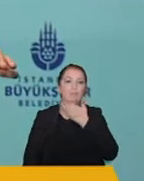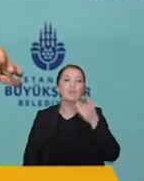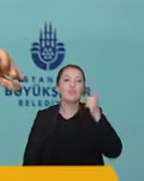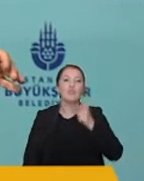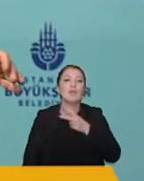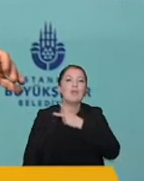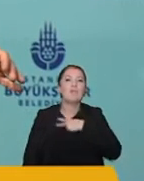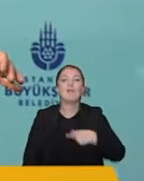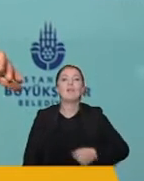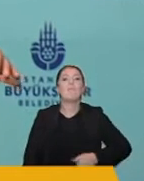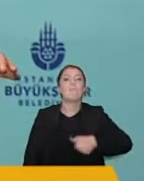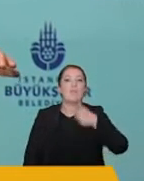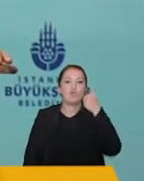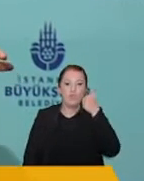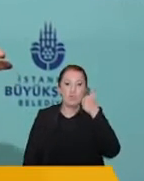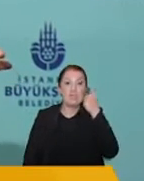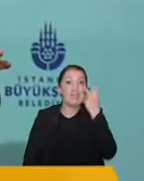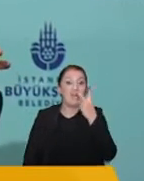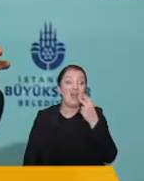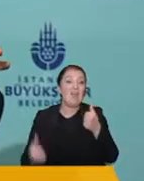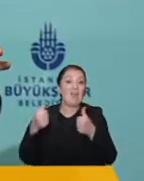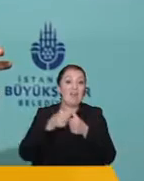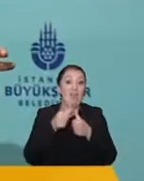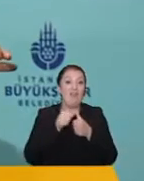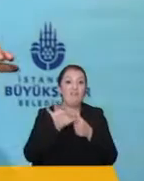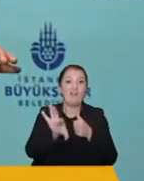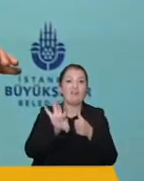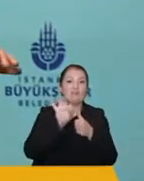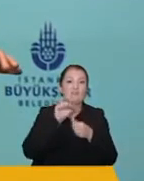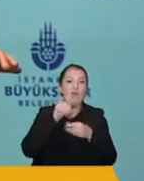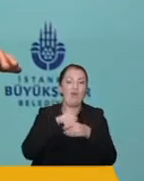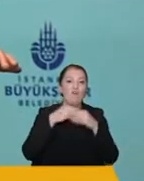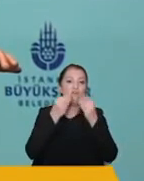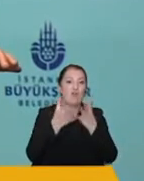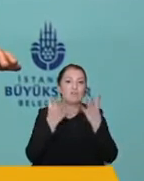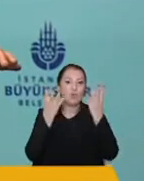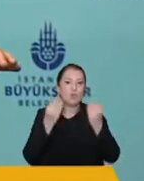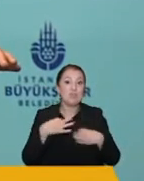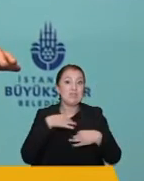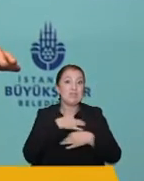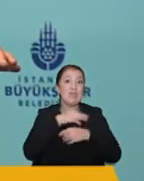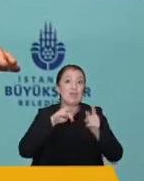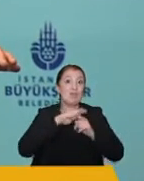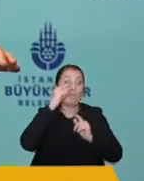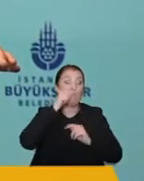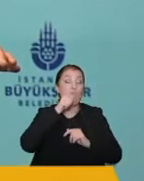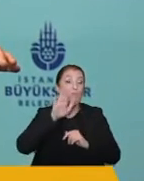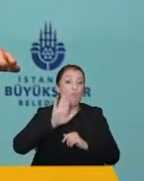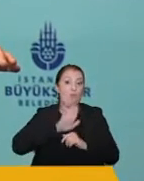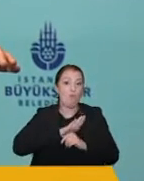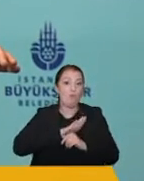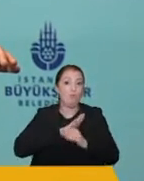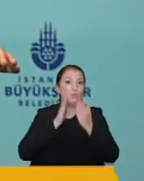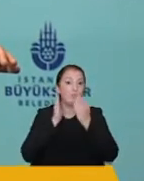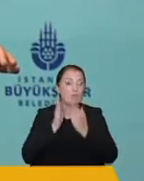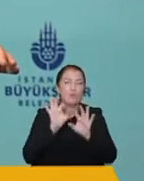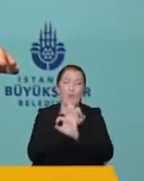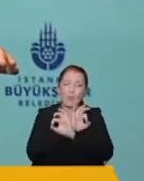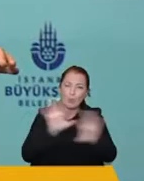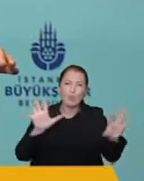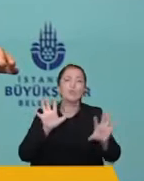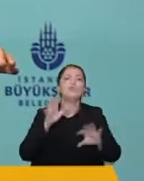Belediye Başkanlığı'na iki kez seçmiş oldukları Sayın Ekrem İmamoğlu müthiş